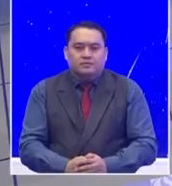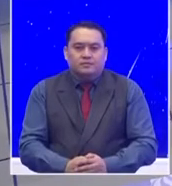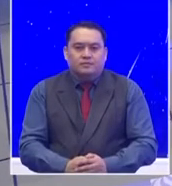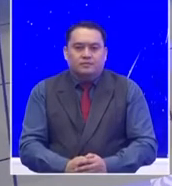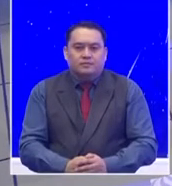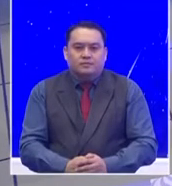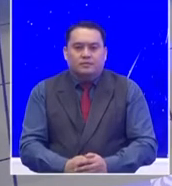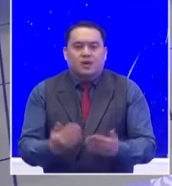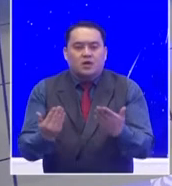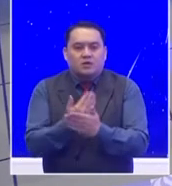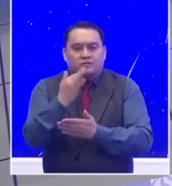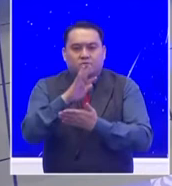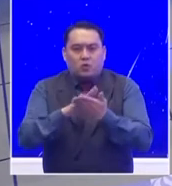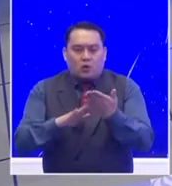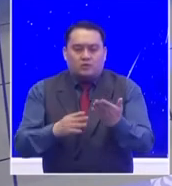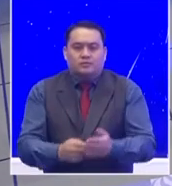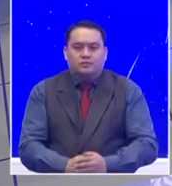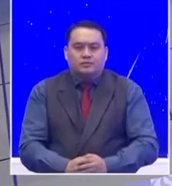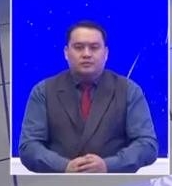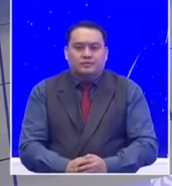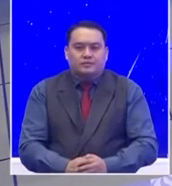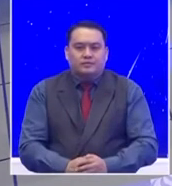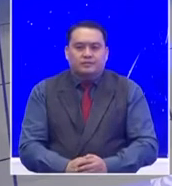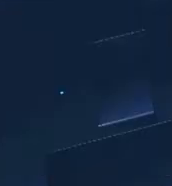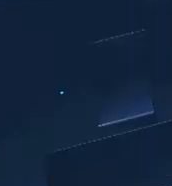Продолжение выпуска, другие интересные события. Оставайтесь с нами.